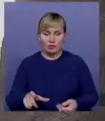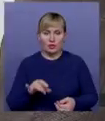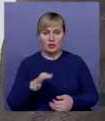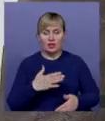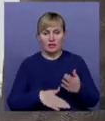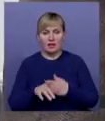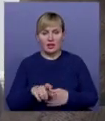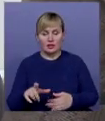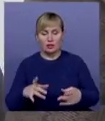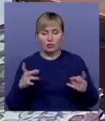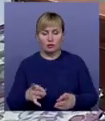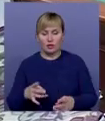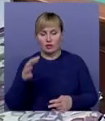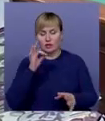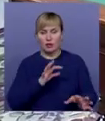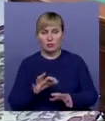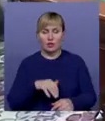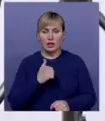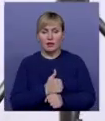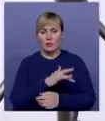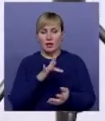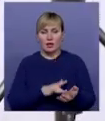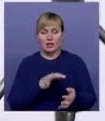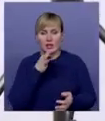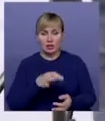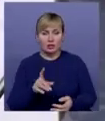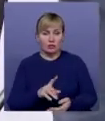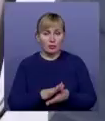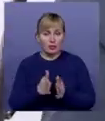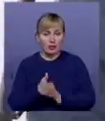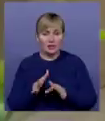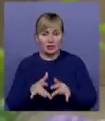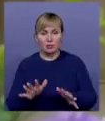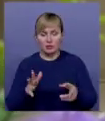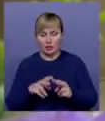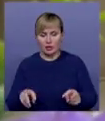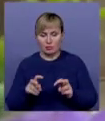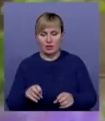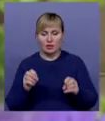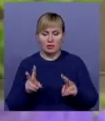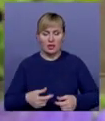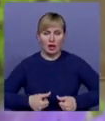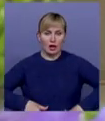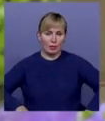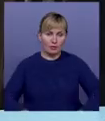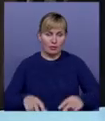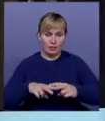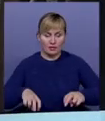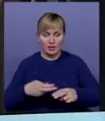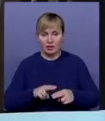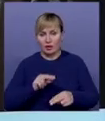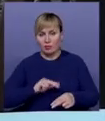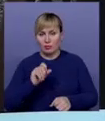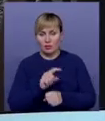с инвалидностью нуждающиеся в заботе глава мегаполиса заверил что в обстоятельствах дела будет разбираться специальная комиссия провести эту работу